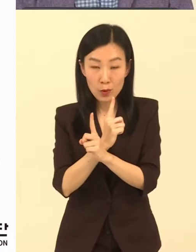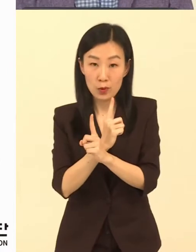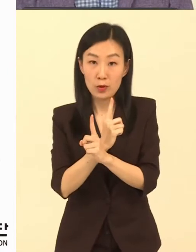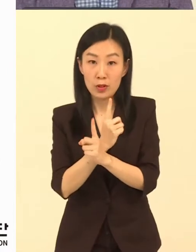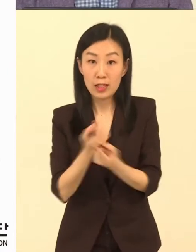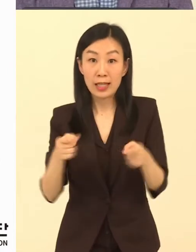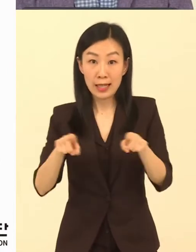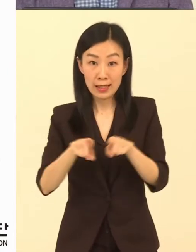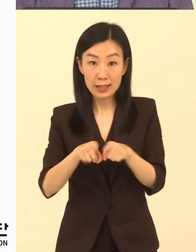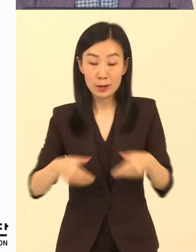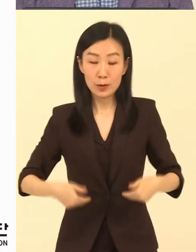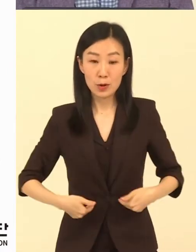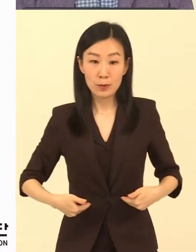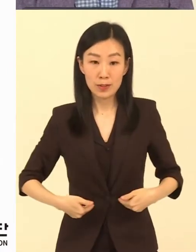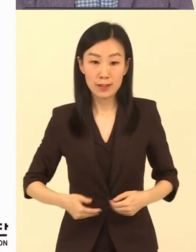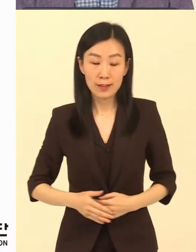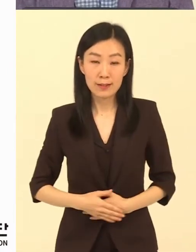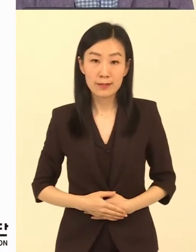됩니다.